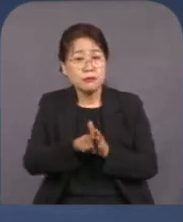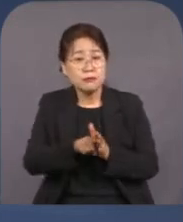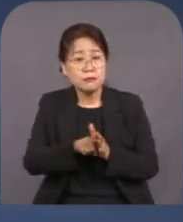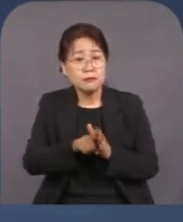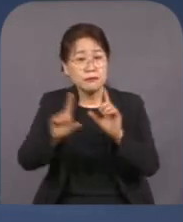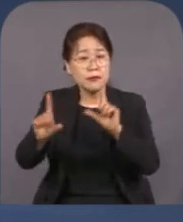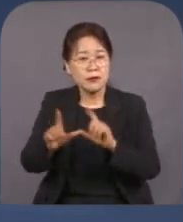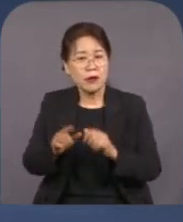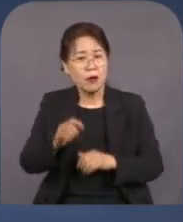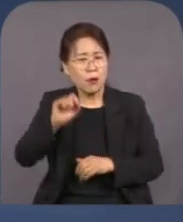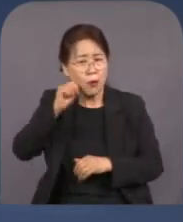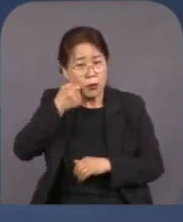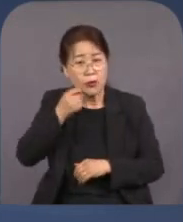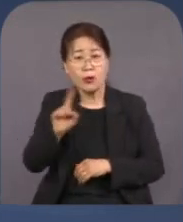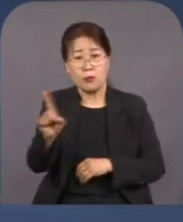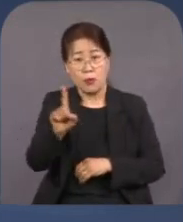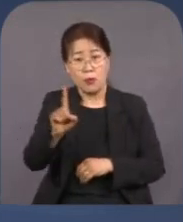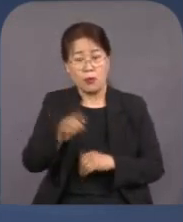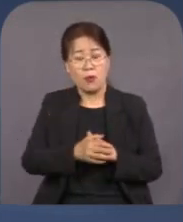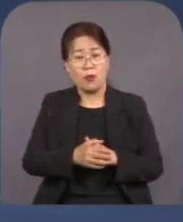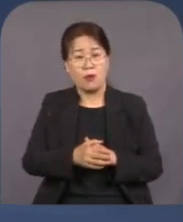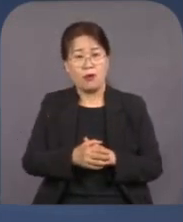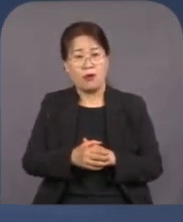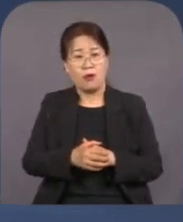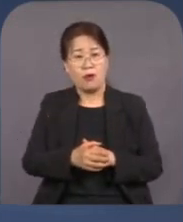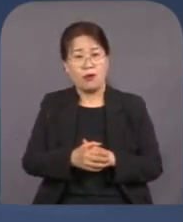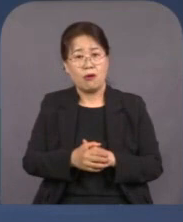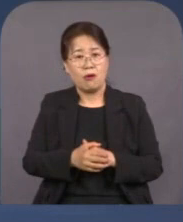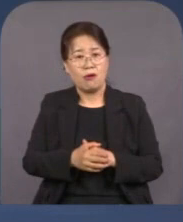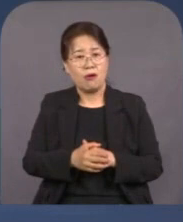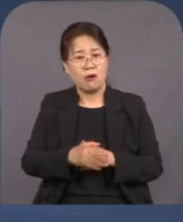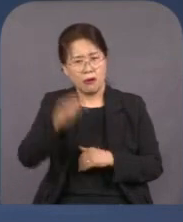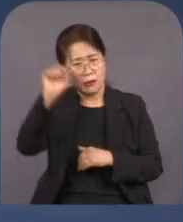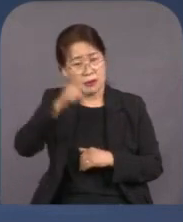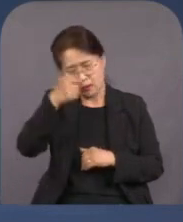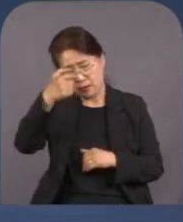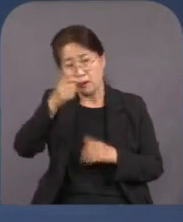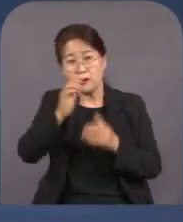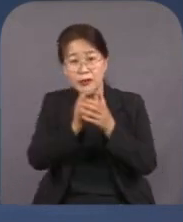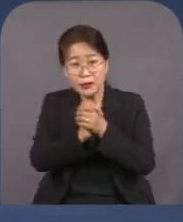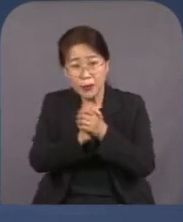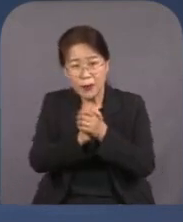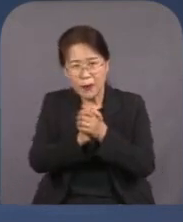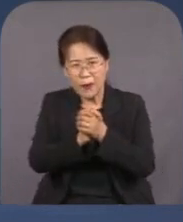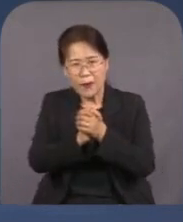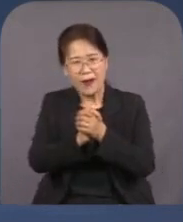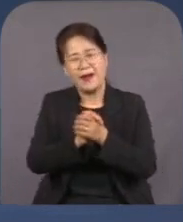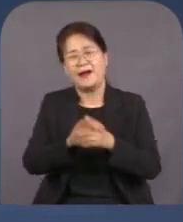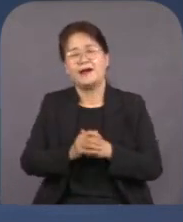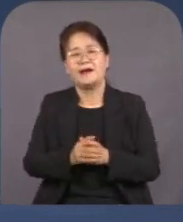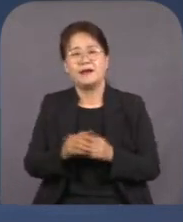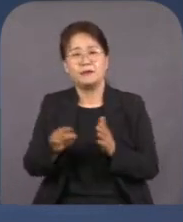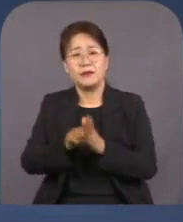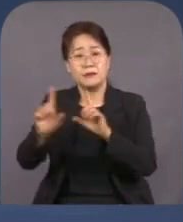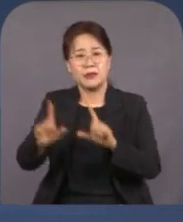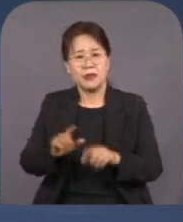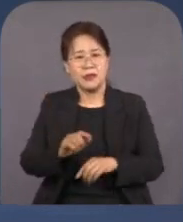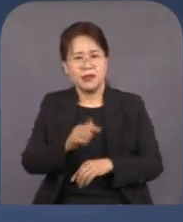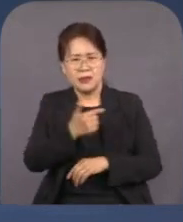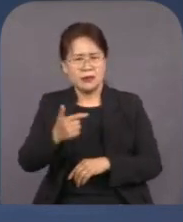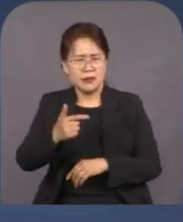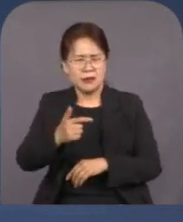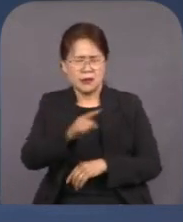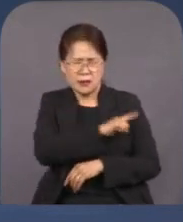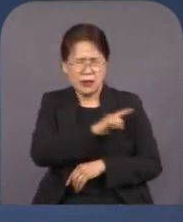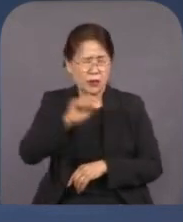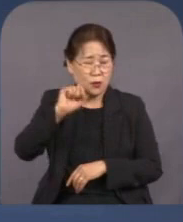뭐예요 제일 옳은게 뭐죠 새벽기도하는 거예요 여러분 신앙생활하면서 제일 어려운게 있다면요